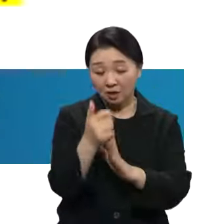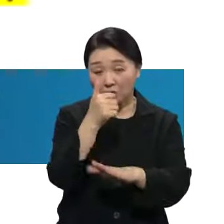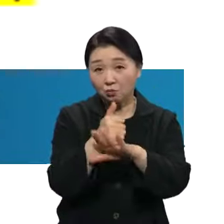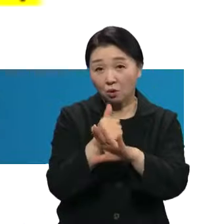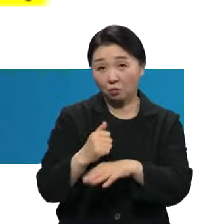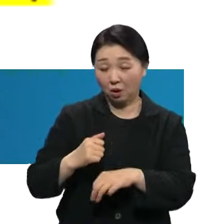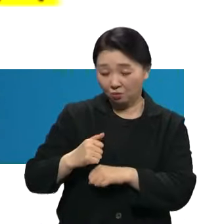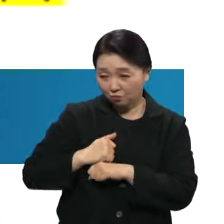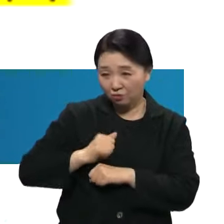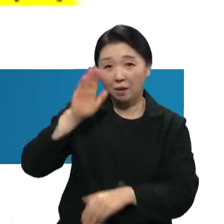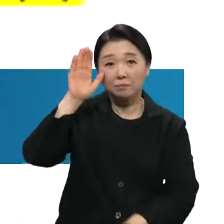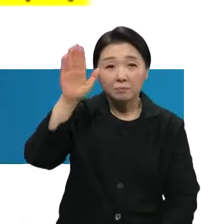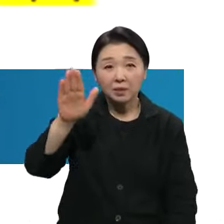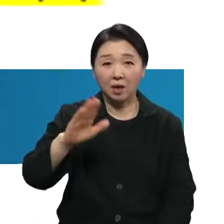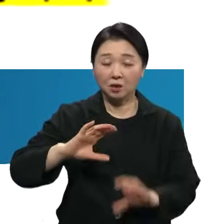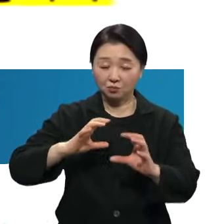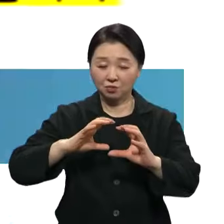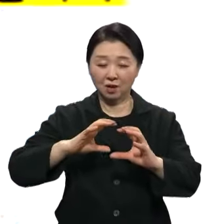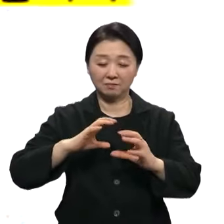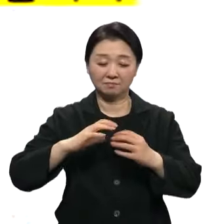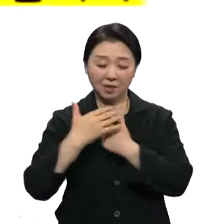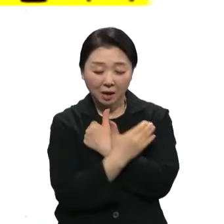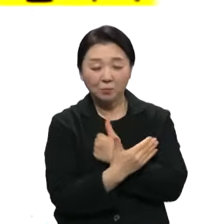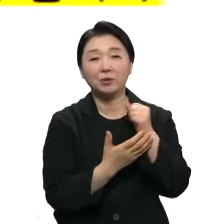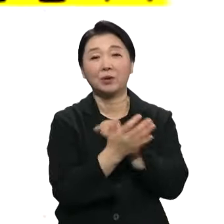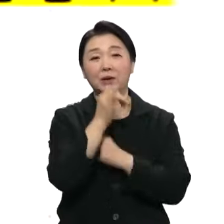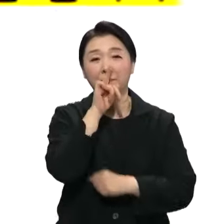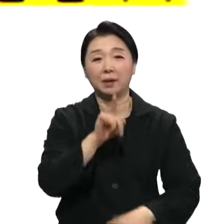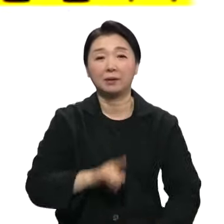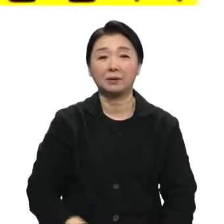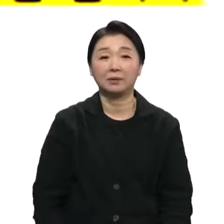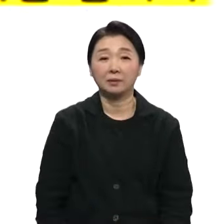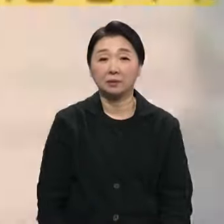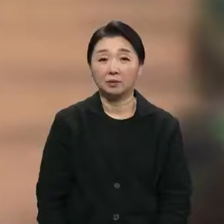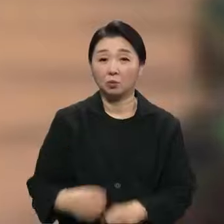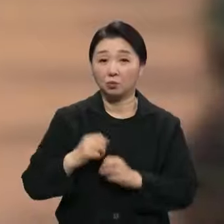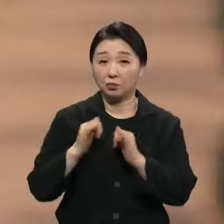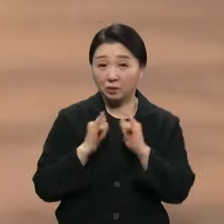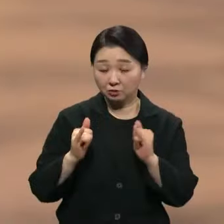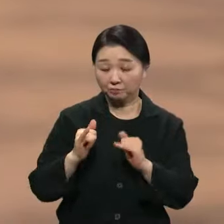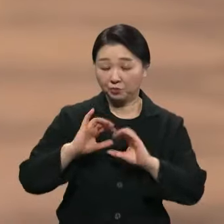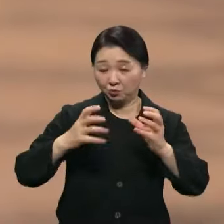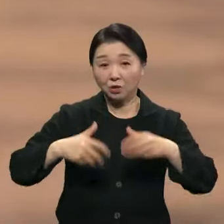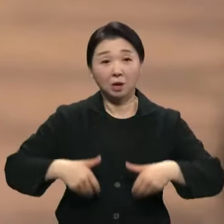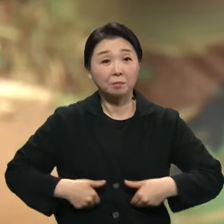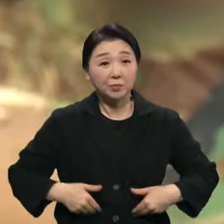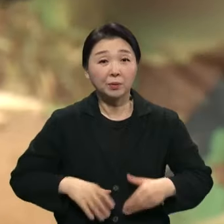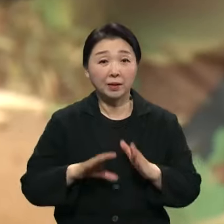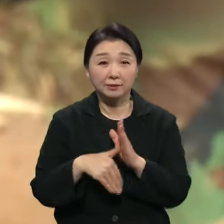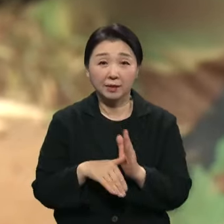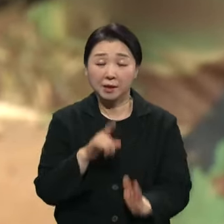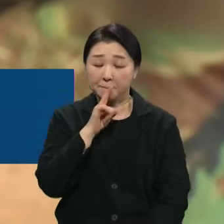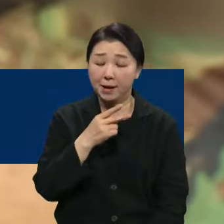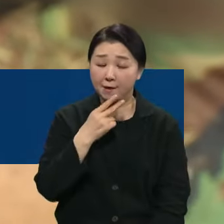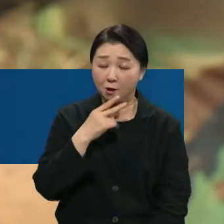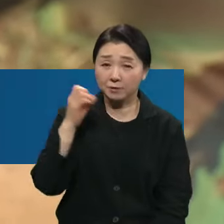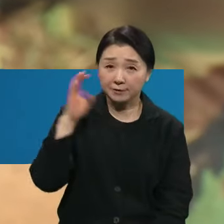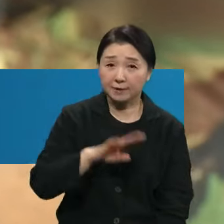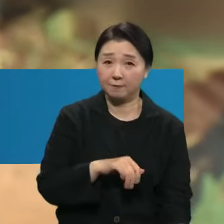결과가 군의 미래와 국가 안보에도 영향을 줄 거라고 했습니다. 또 군인은 국가가 필요할 때 군말